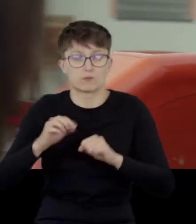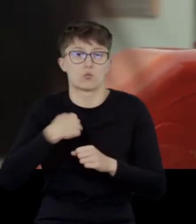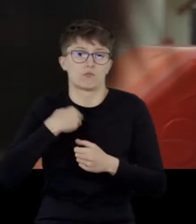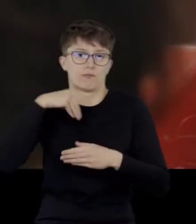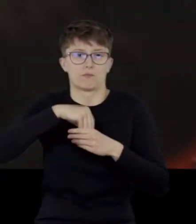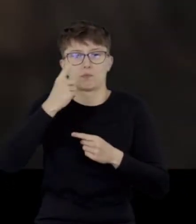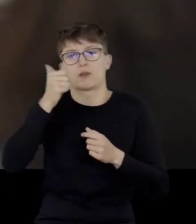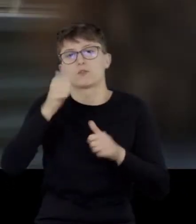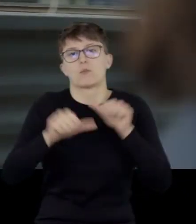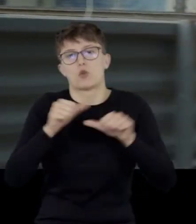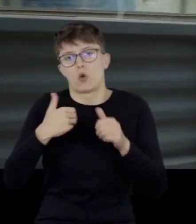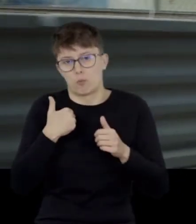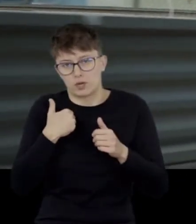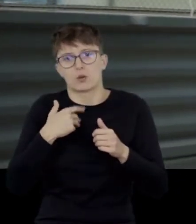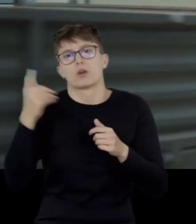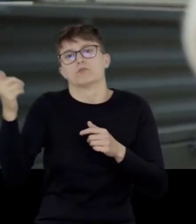mnie w pierwszym roku,